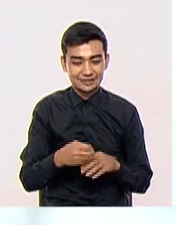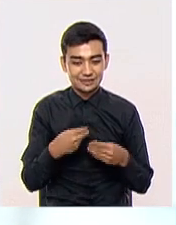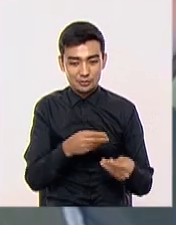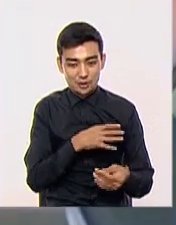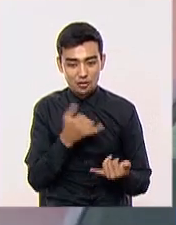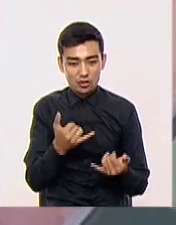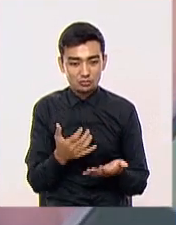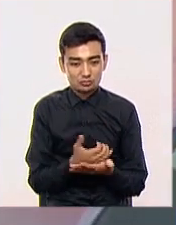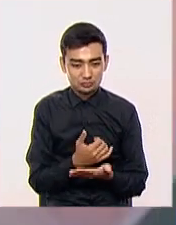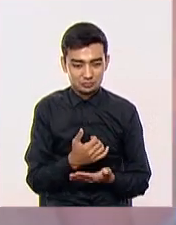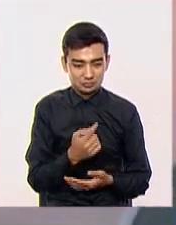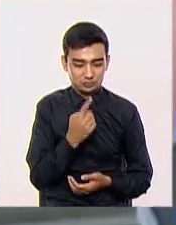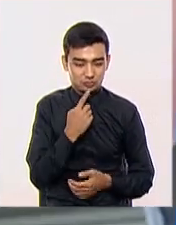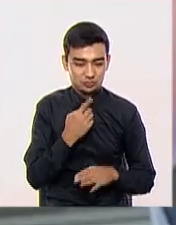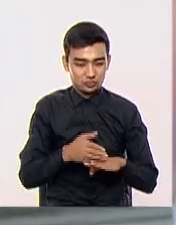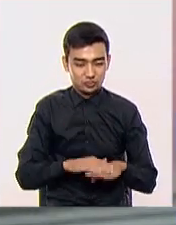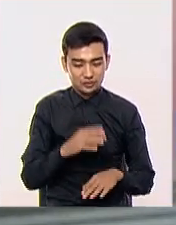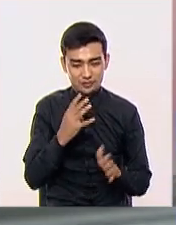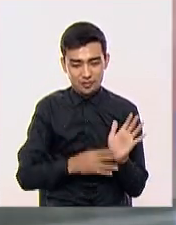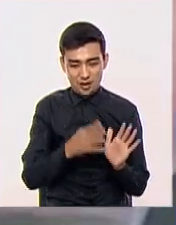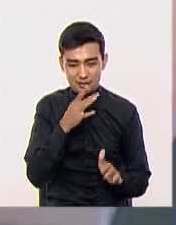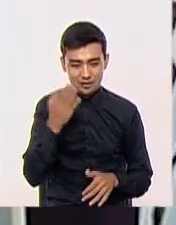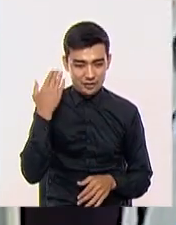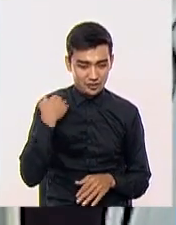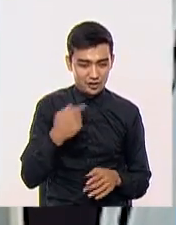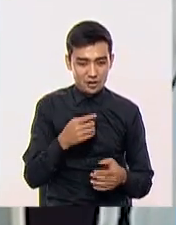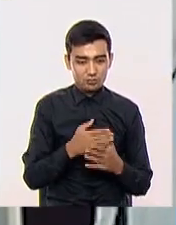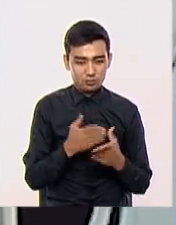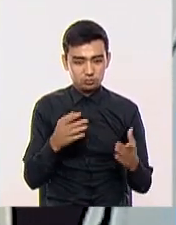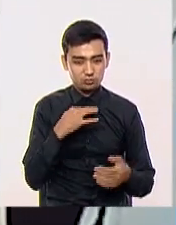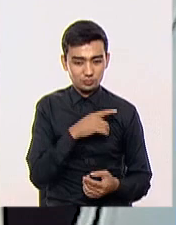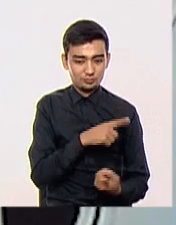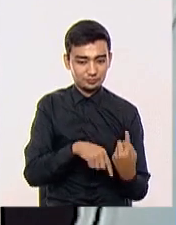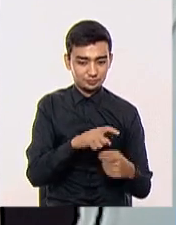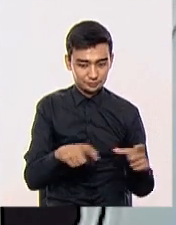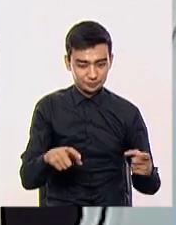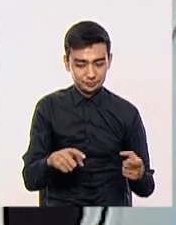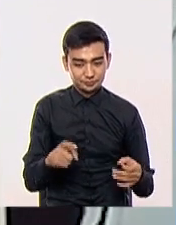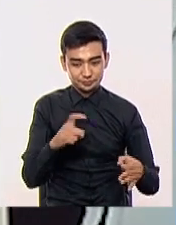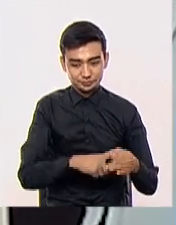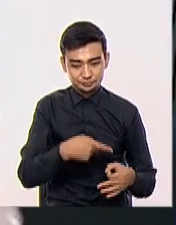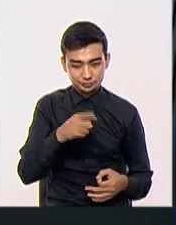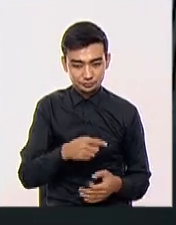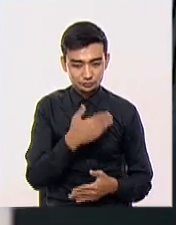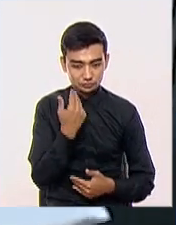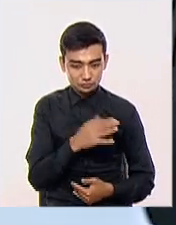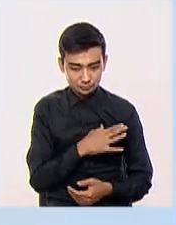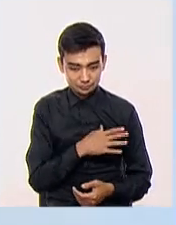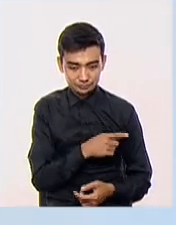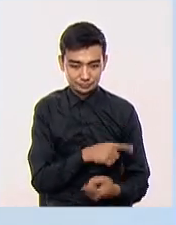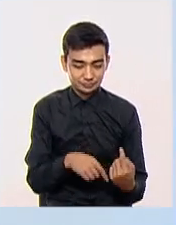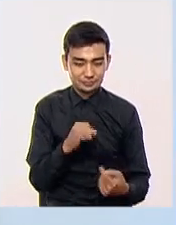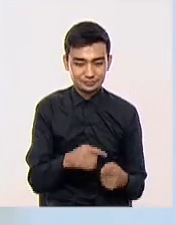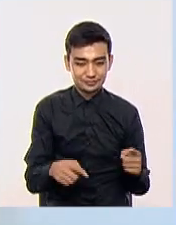бүгінде табу оңай емес екен. Себебі 90-шы жылдары көп кәсіпорындардың бизнесті сәйкестендіру нөмірлері жоқ. Мұндай